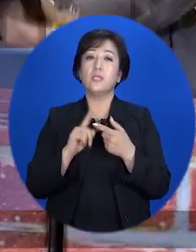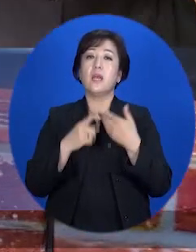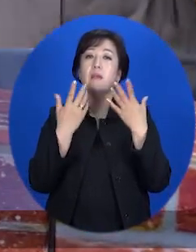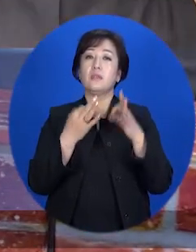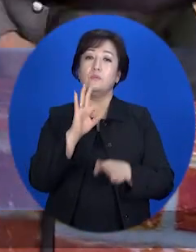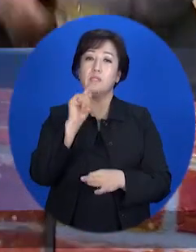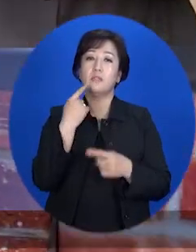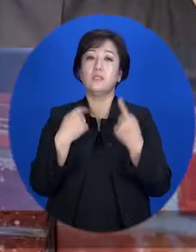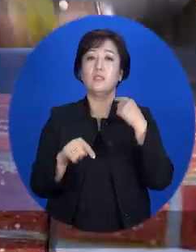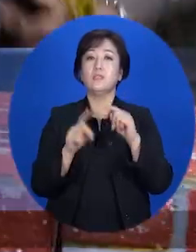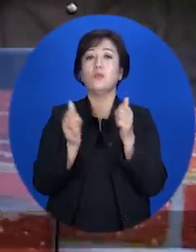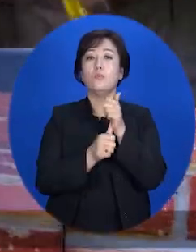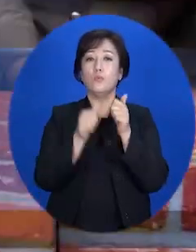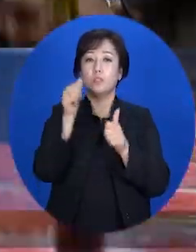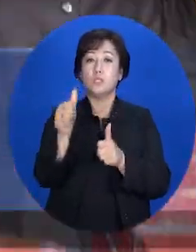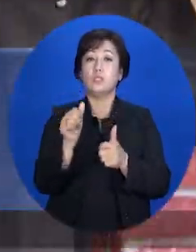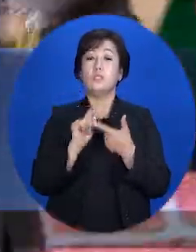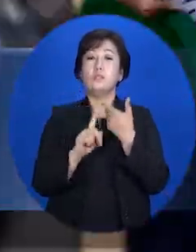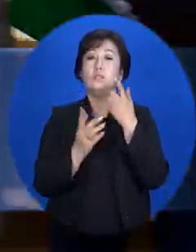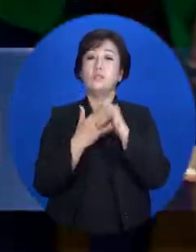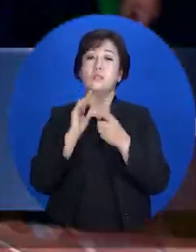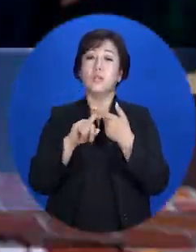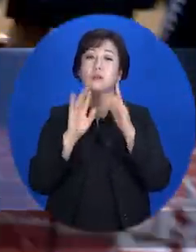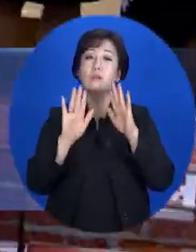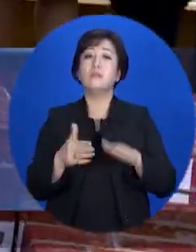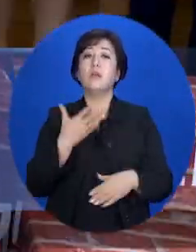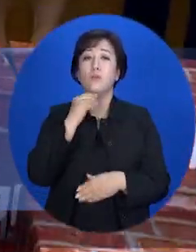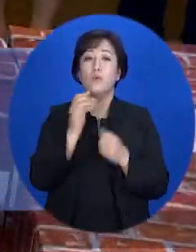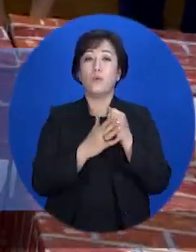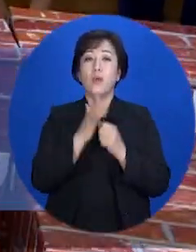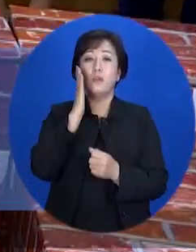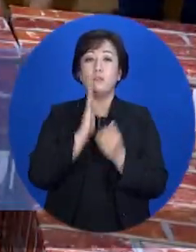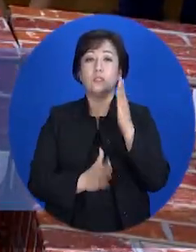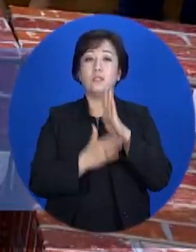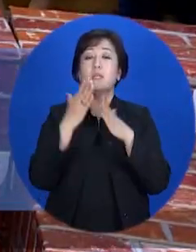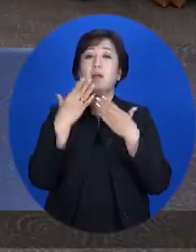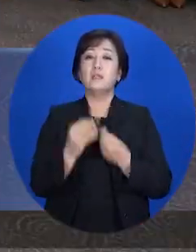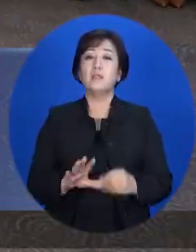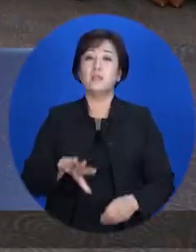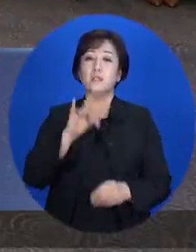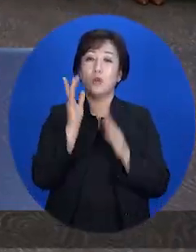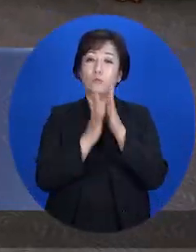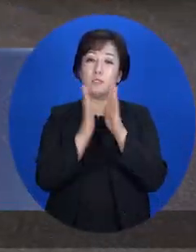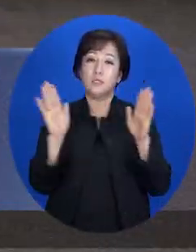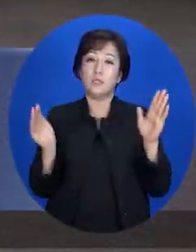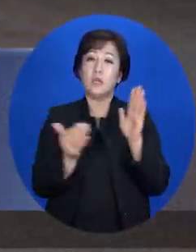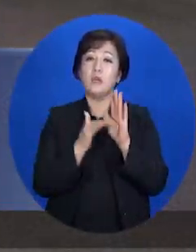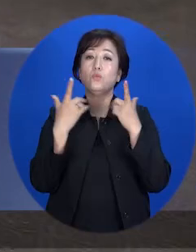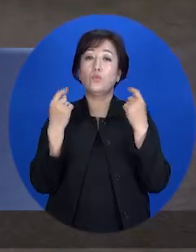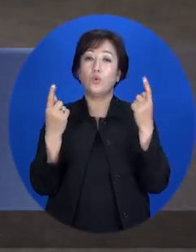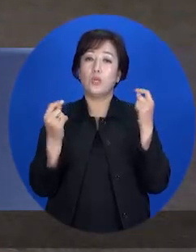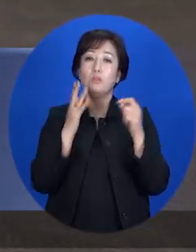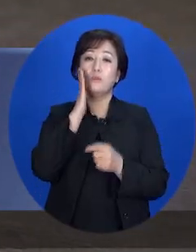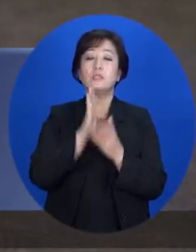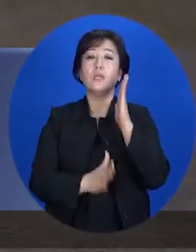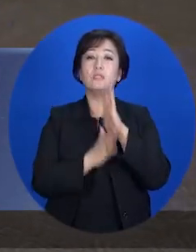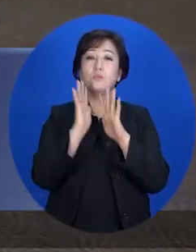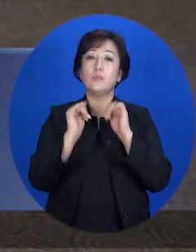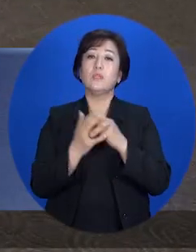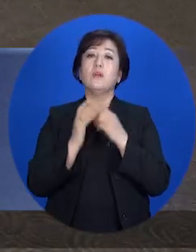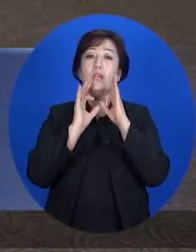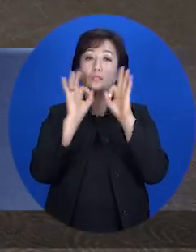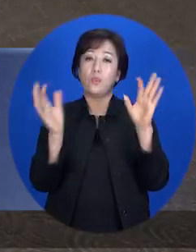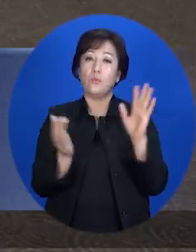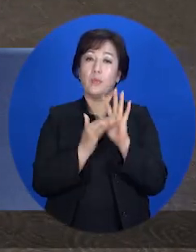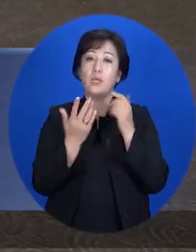행정부 시장은 이번 행사를 통해 행복한 울산은 안전에서 시작한다는 마음가짐이 모든 울산 시민에게 전파돼